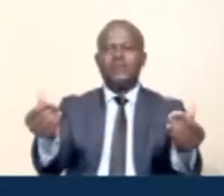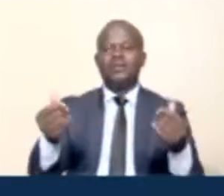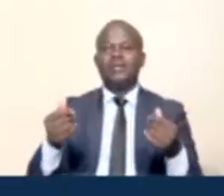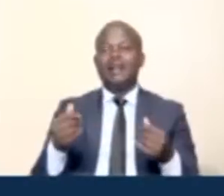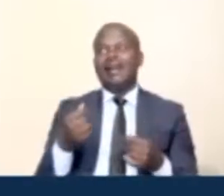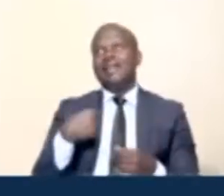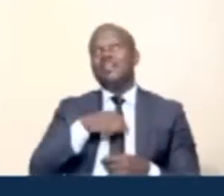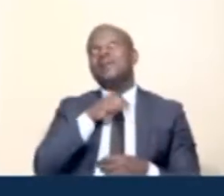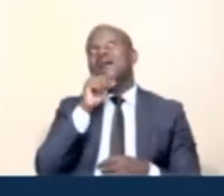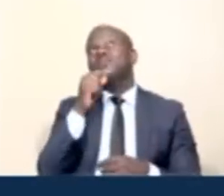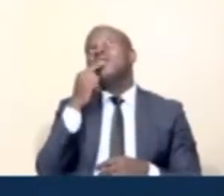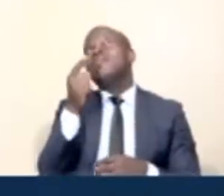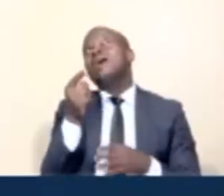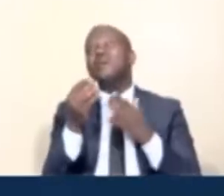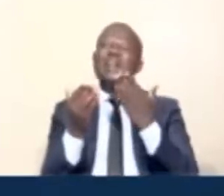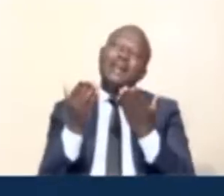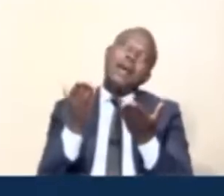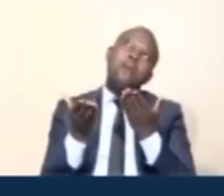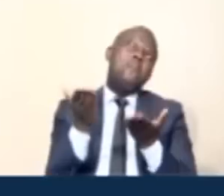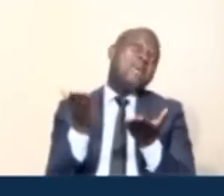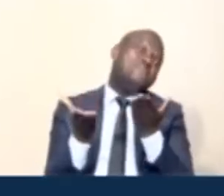ushobora kugenekereza ejo baka